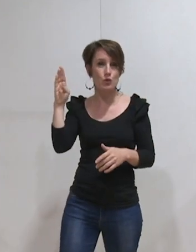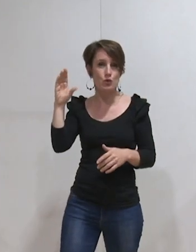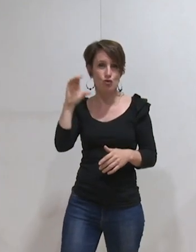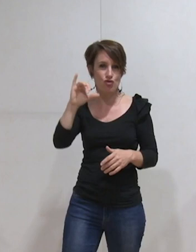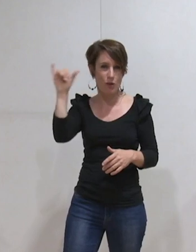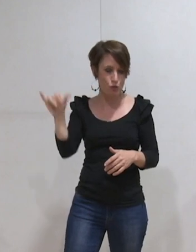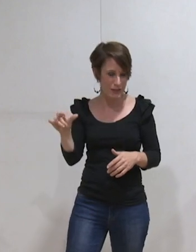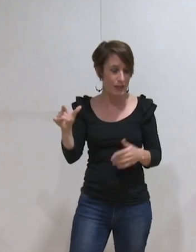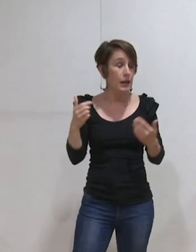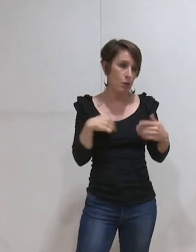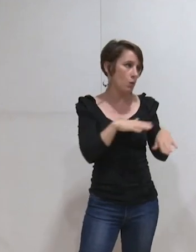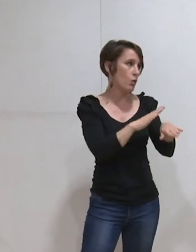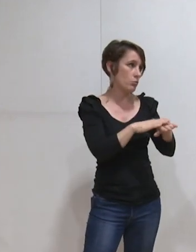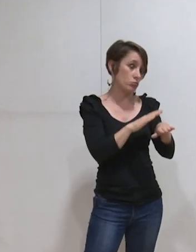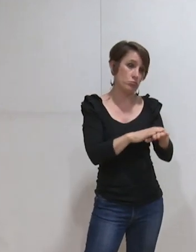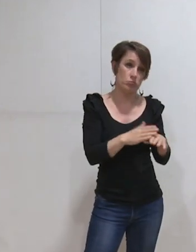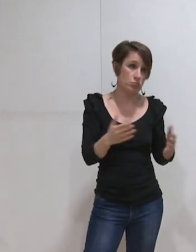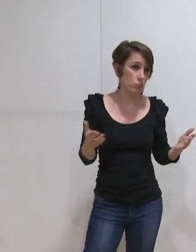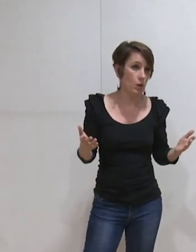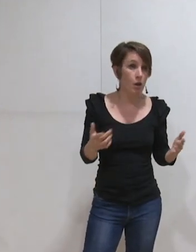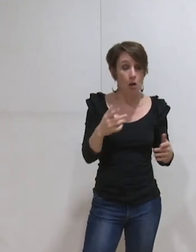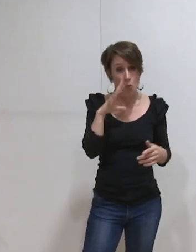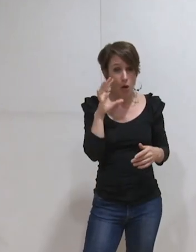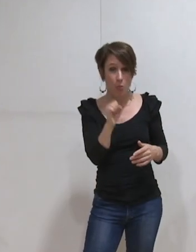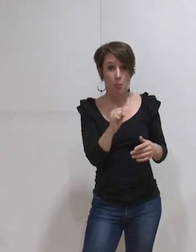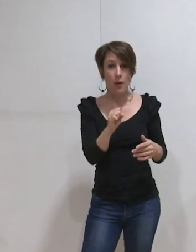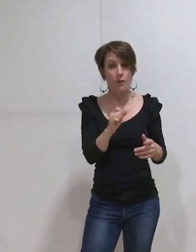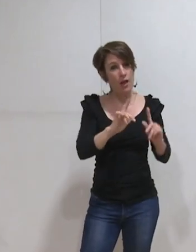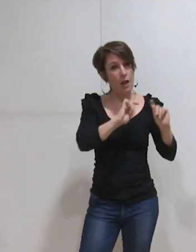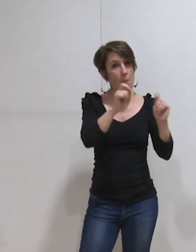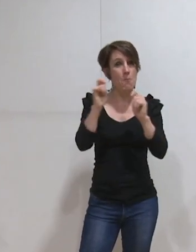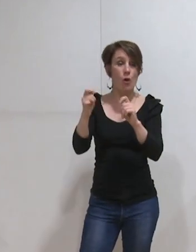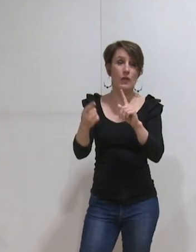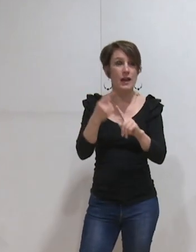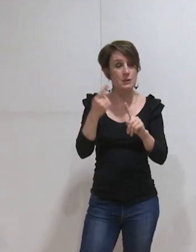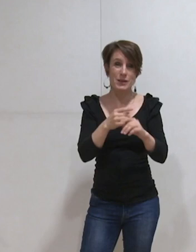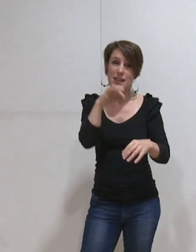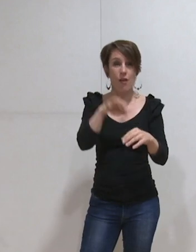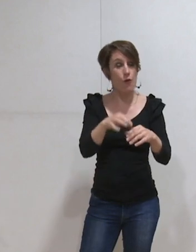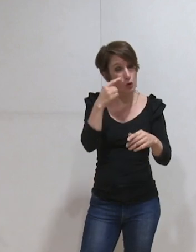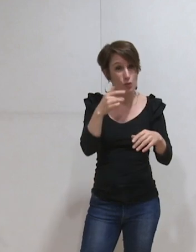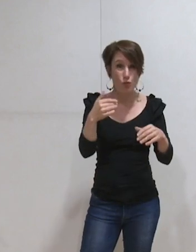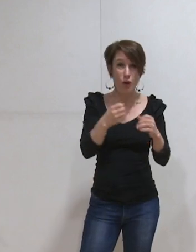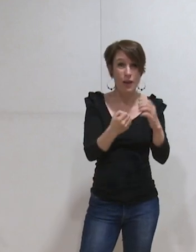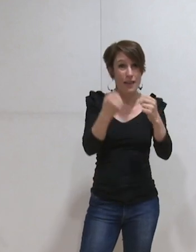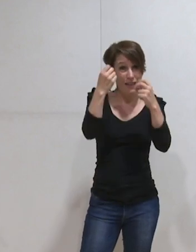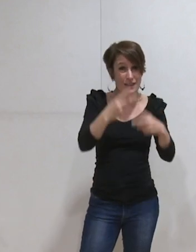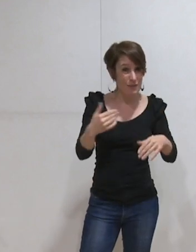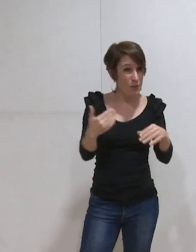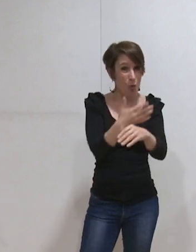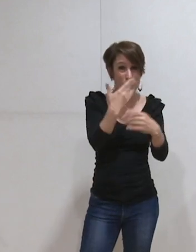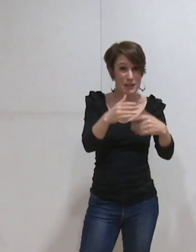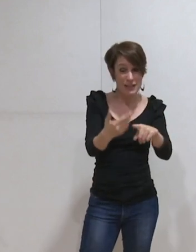que malheureusement on va conférer un caractère de mandat spécial à des choses qui ont déjà eu lieu c'est pas la première fois que je vous fais remarquer ce genre de chos la